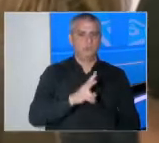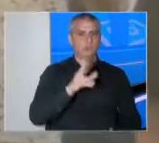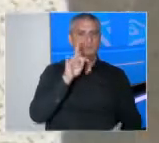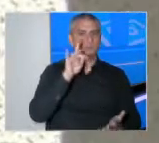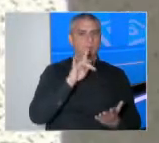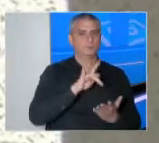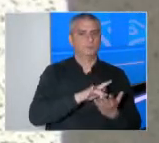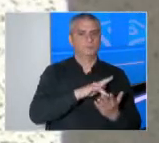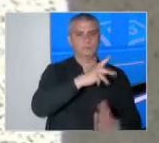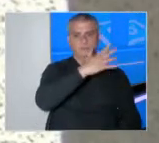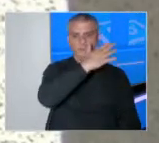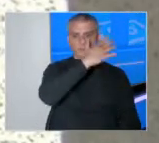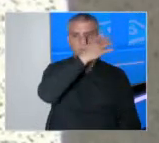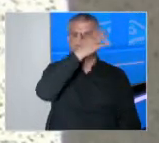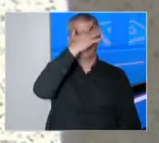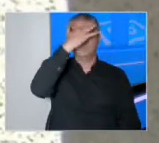רחמים